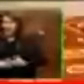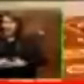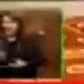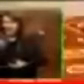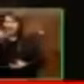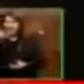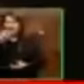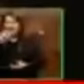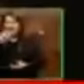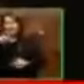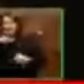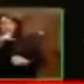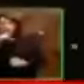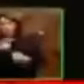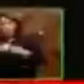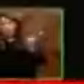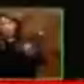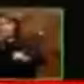سوسن. تفضل.